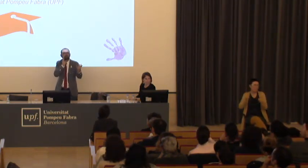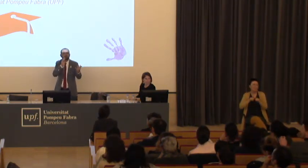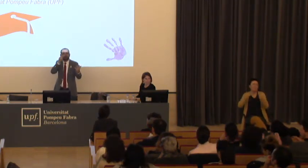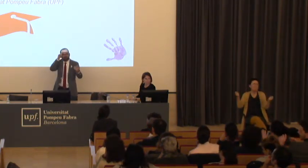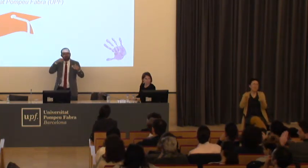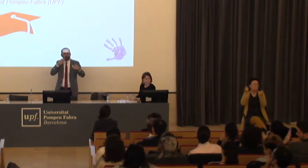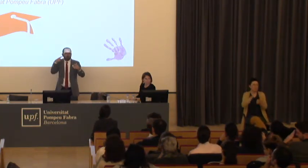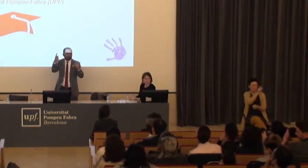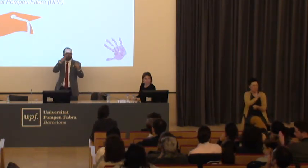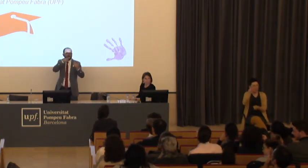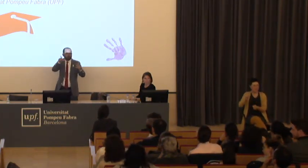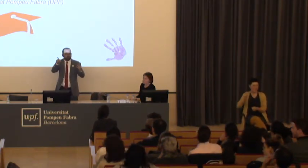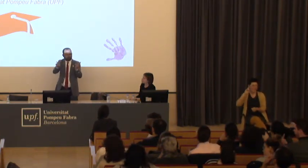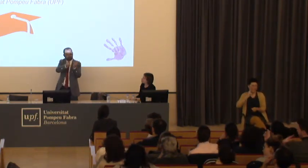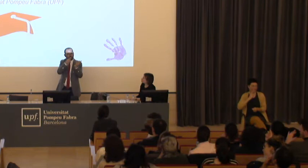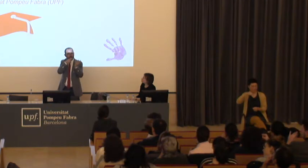professors d'infants sords.